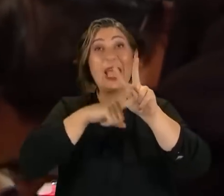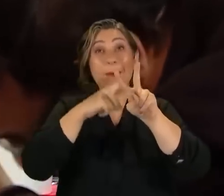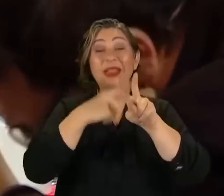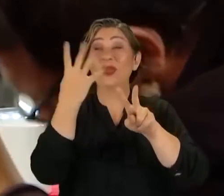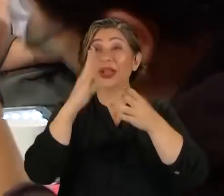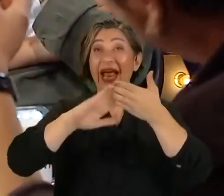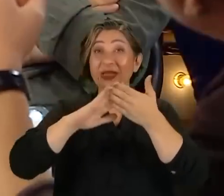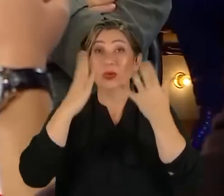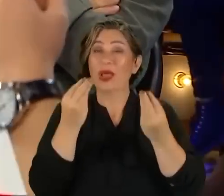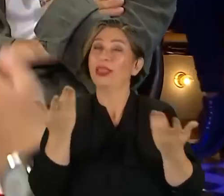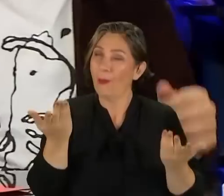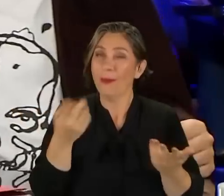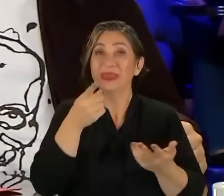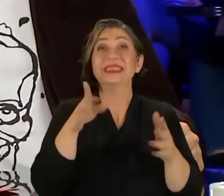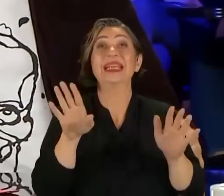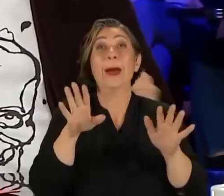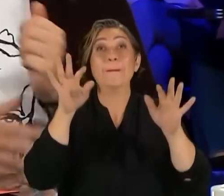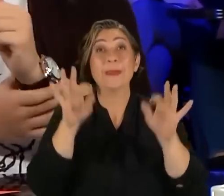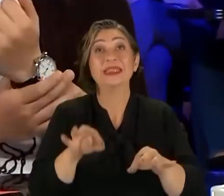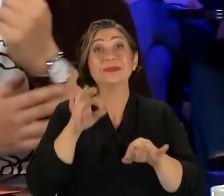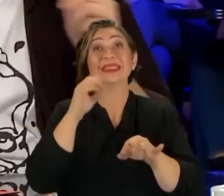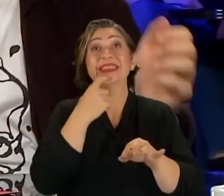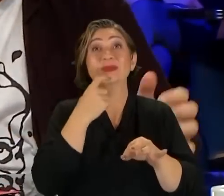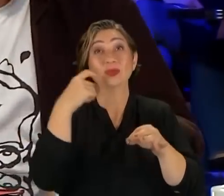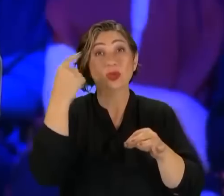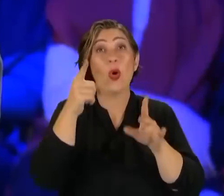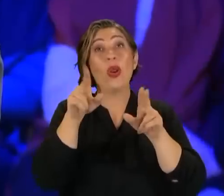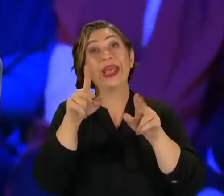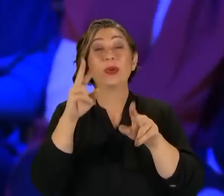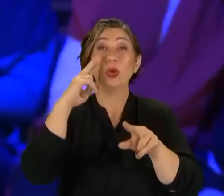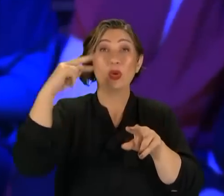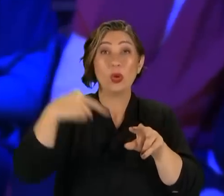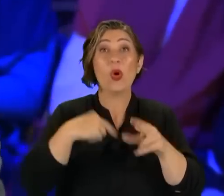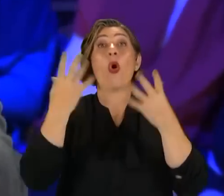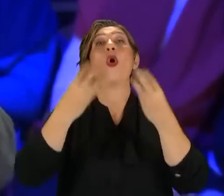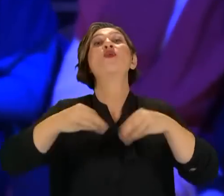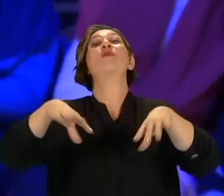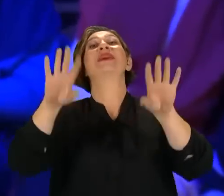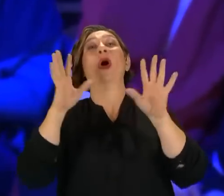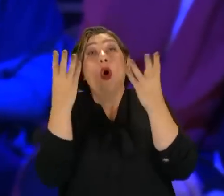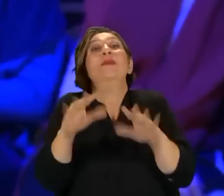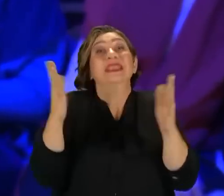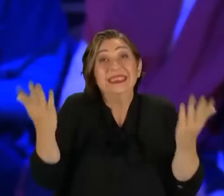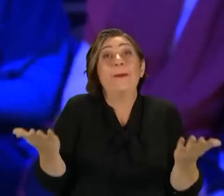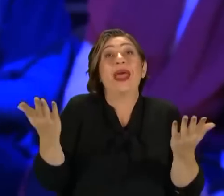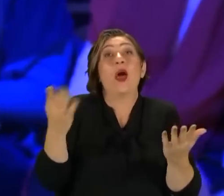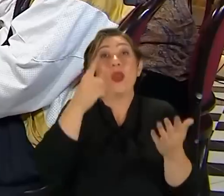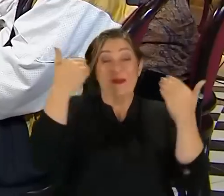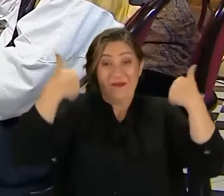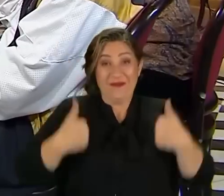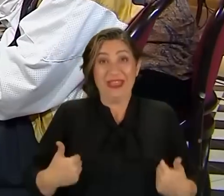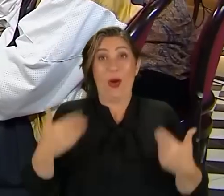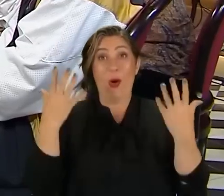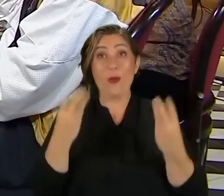olsa başladığımız tamam yaşlar, başladığımız yaşları düşünürsek öyle gibi görünüp olmadı yani. Olmadınız tabii. Yani öyle bir fiziğe